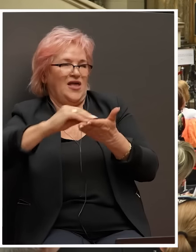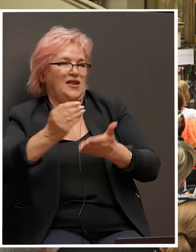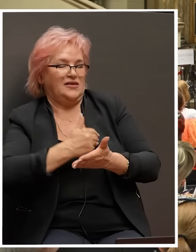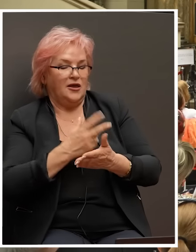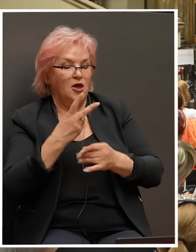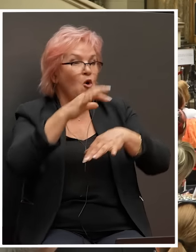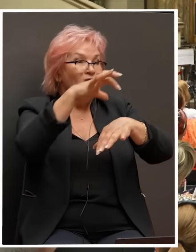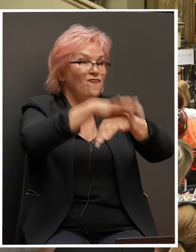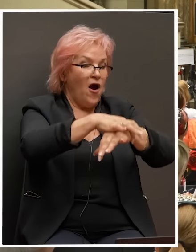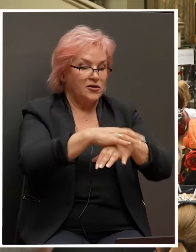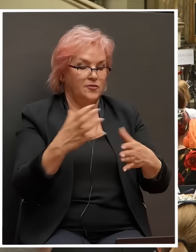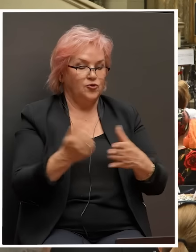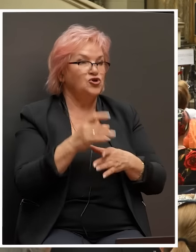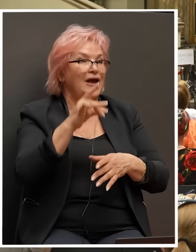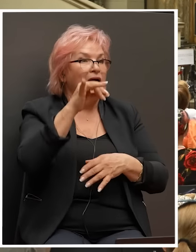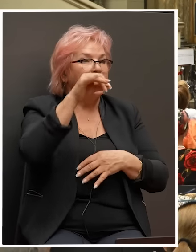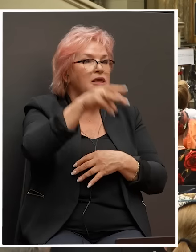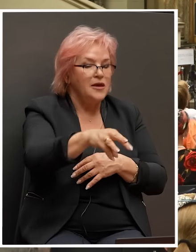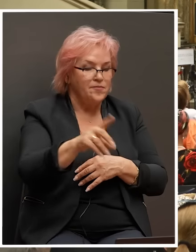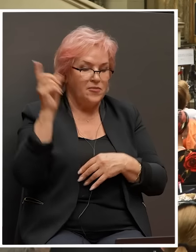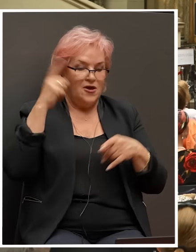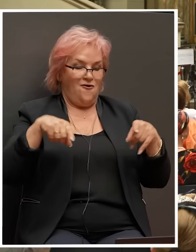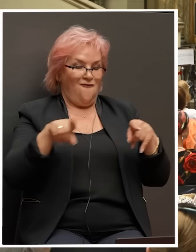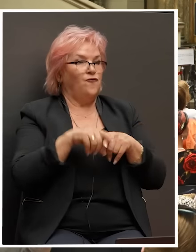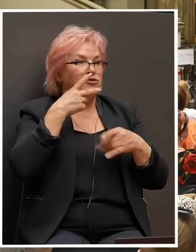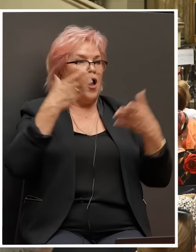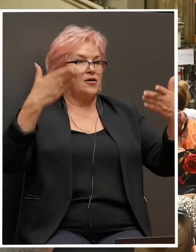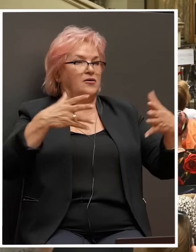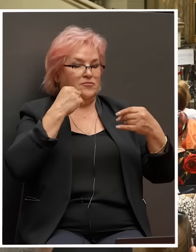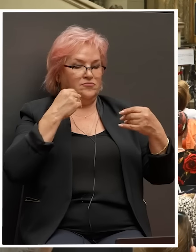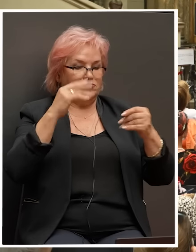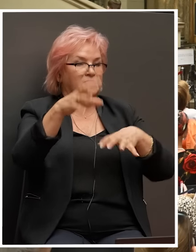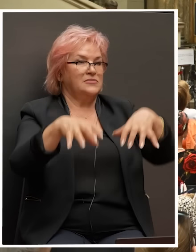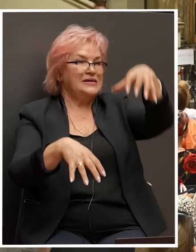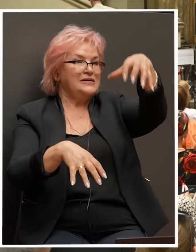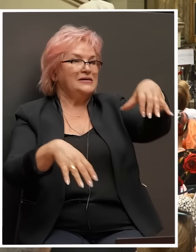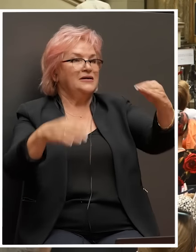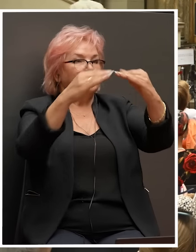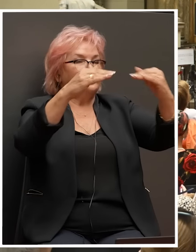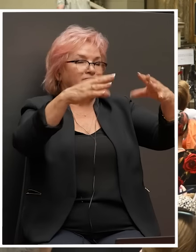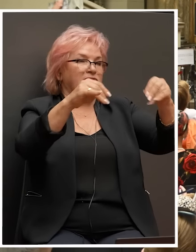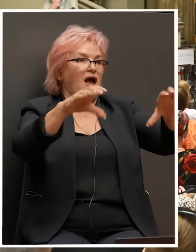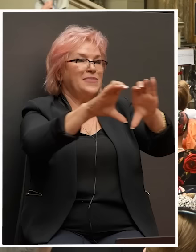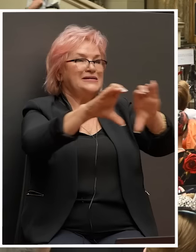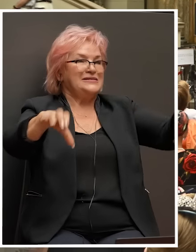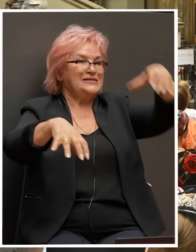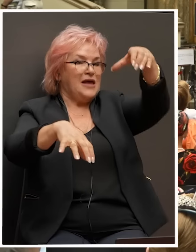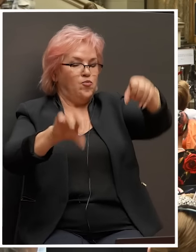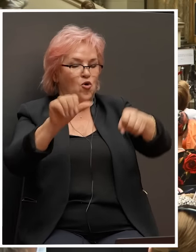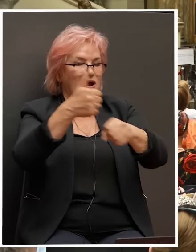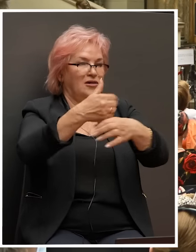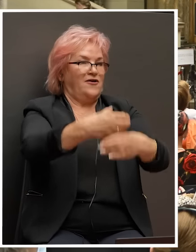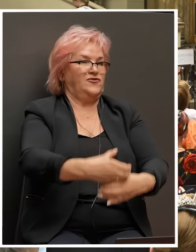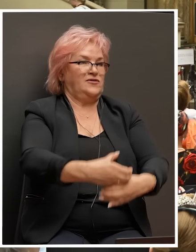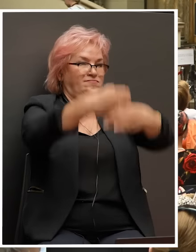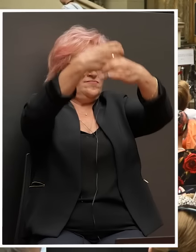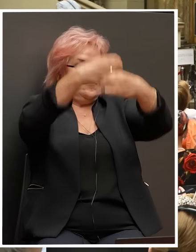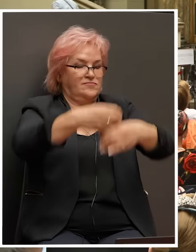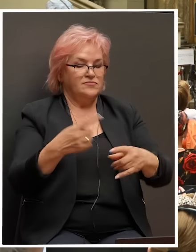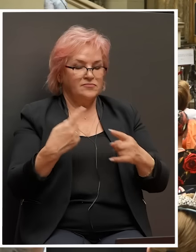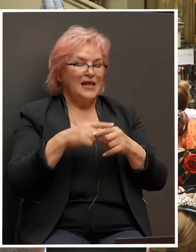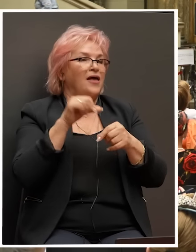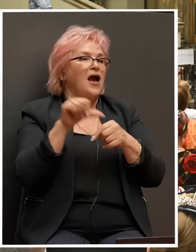Но фактически Рим, вот так выглядит собор, вот так выглядят обелиски, и главные места Рима, по мнению автора